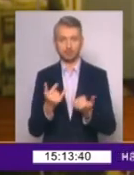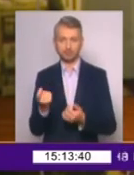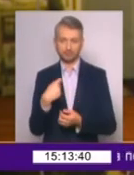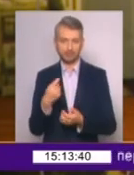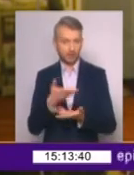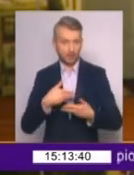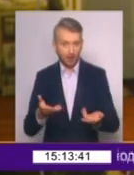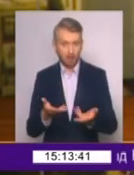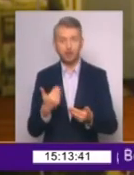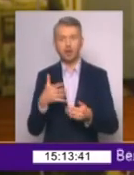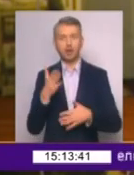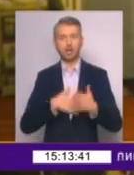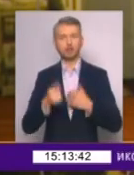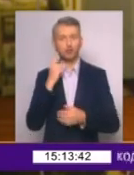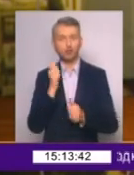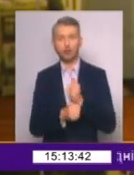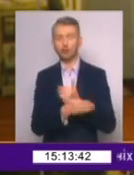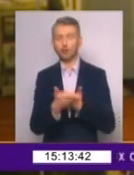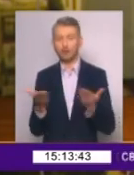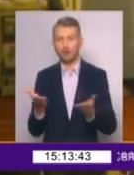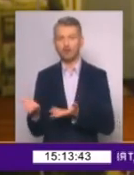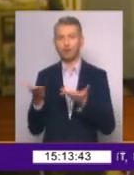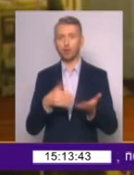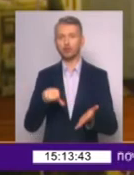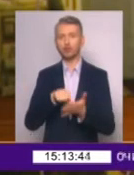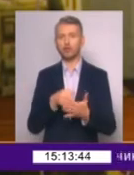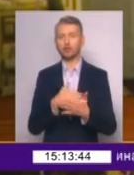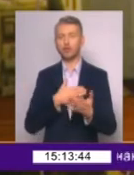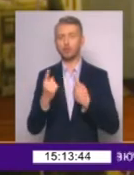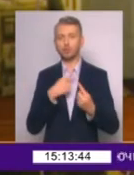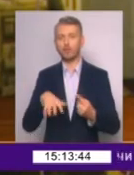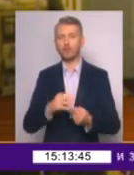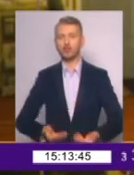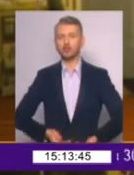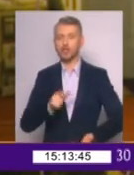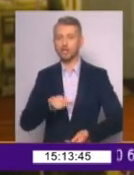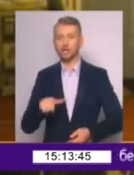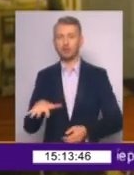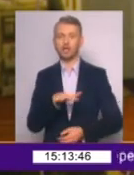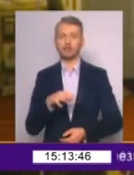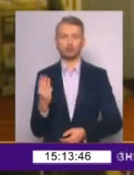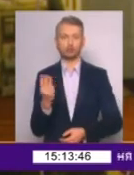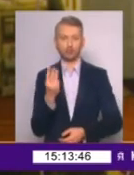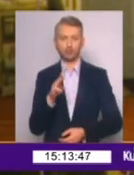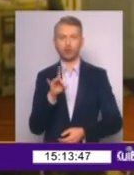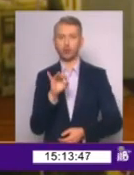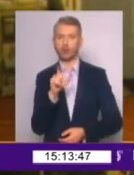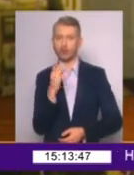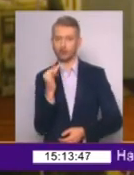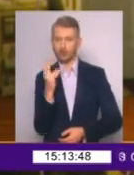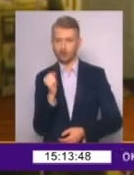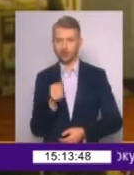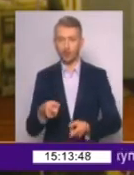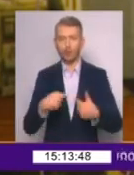вас. Ну і звичайно, я запрошую долучатися до нашої розмови всіх жителів масиву Троєщина. Зокрема, нагадаю, що округ